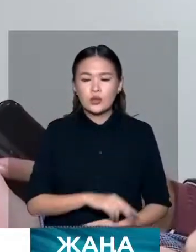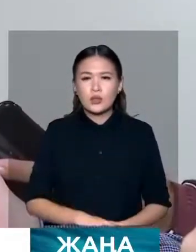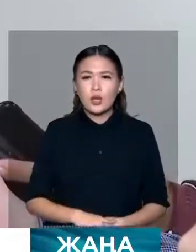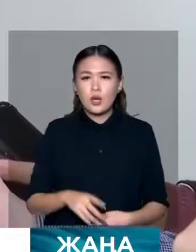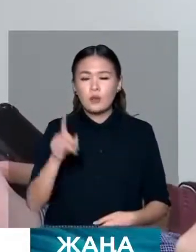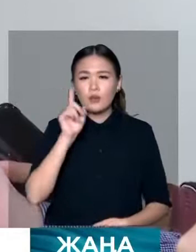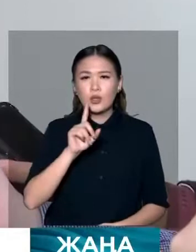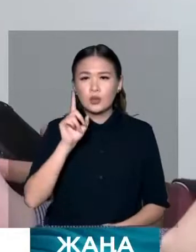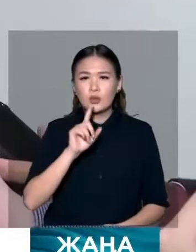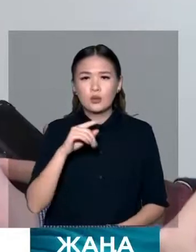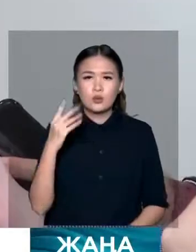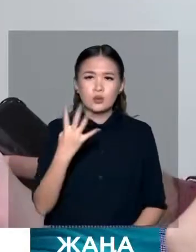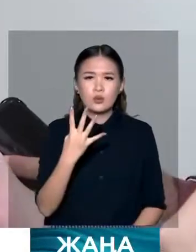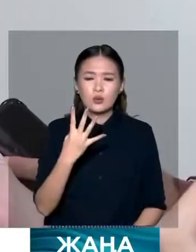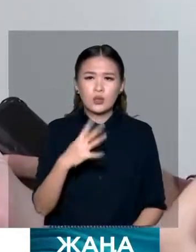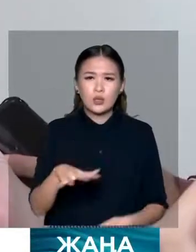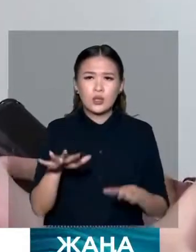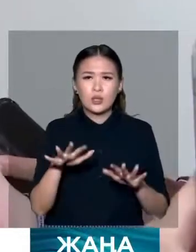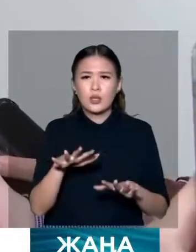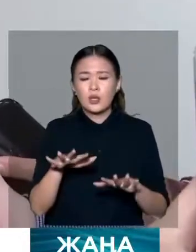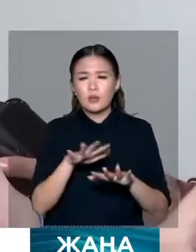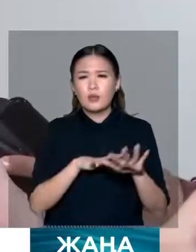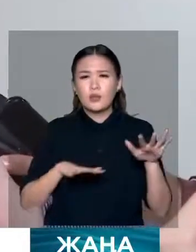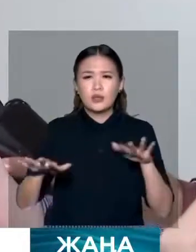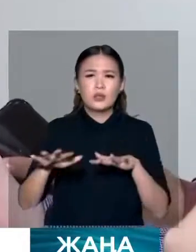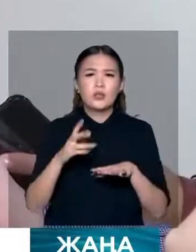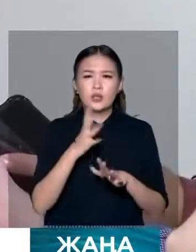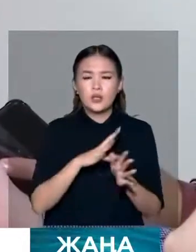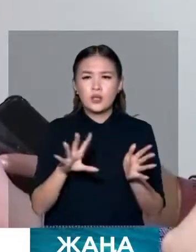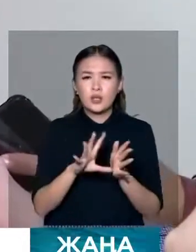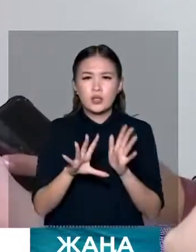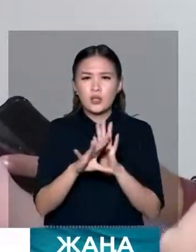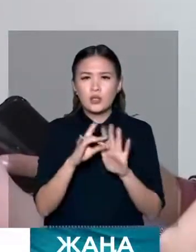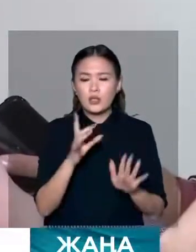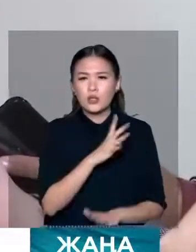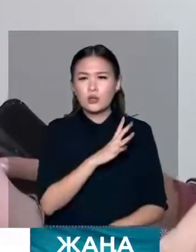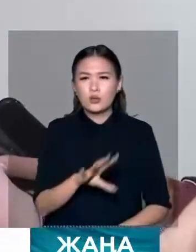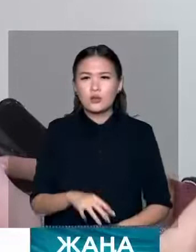Әлі жоқ, әлі 4 елдің арасында әлі біздер қай технологияны таңдаған жоқпыз.